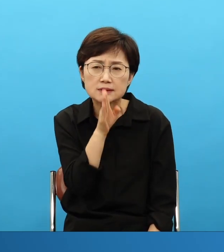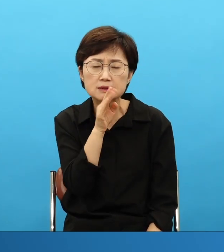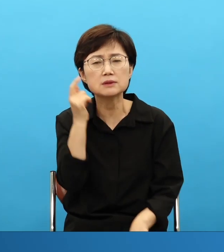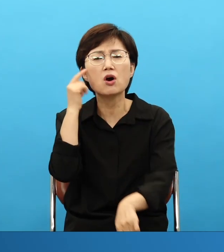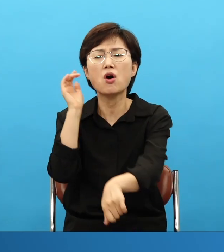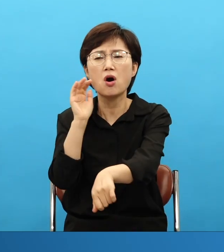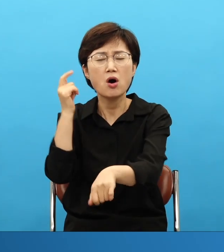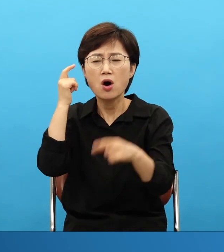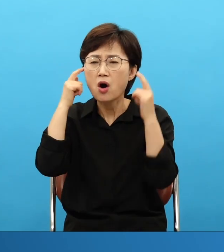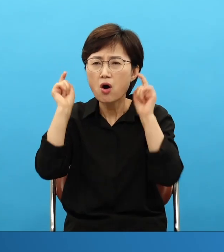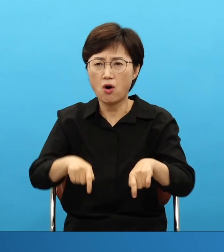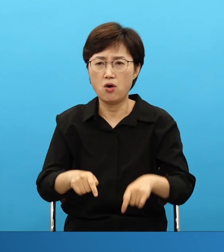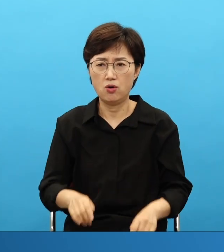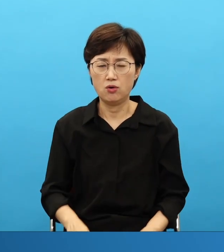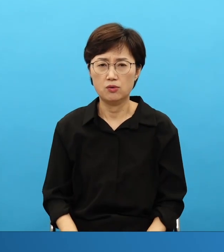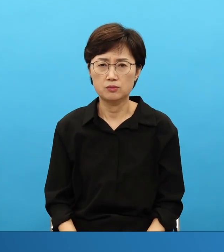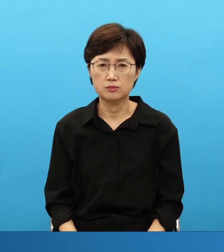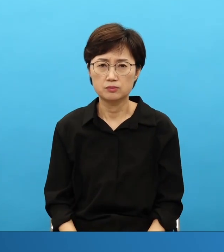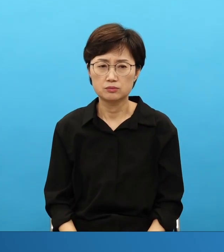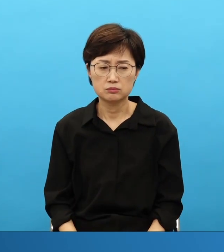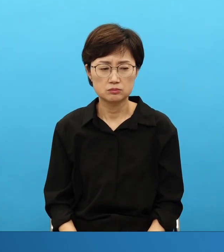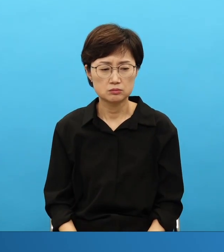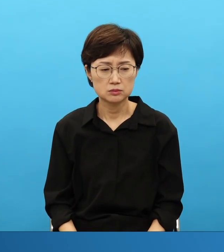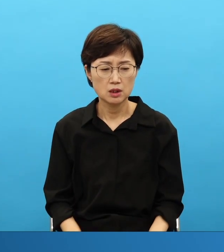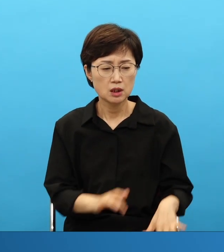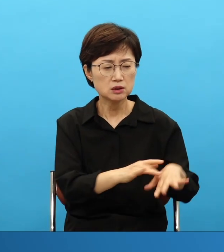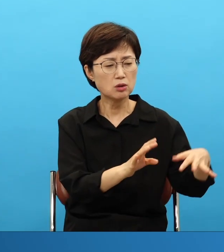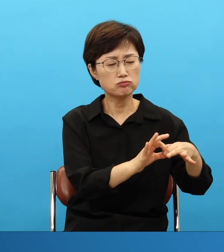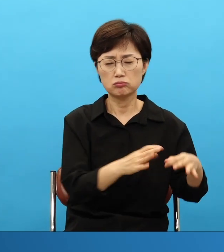빠져 그래서 날 위로해